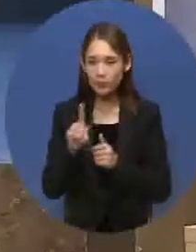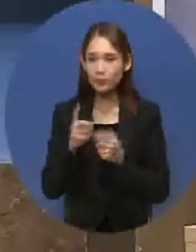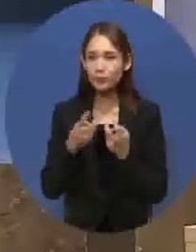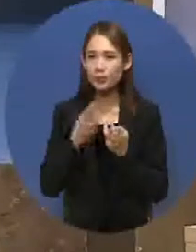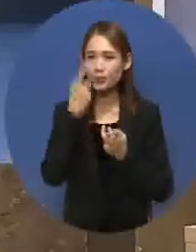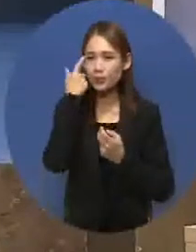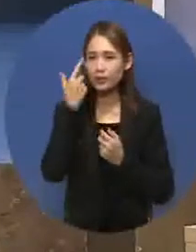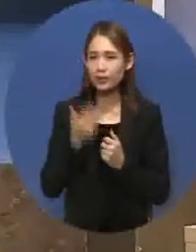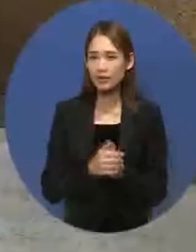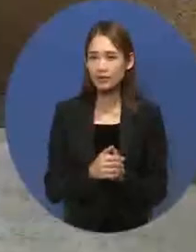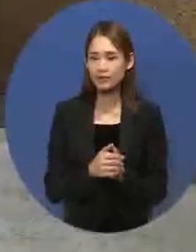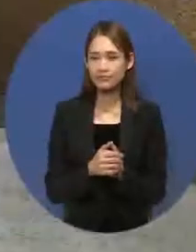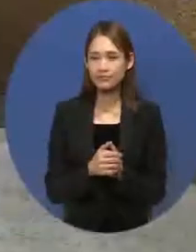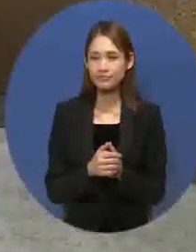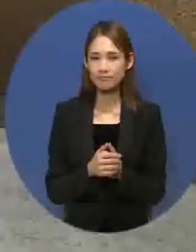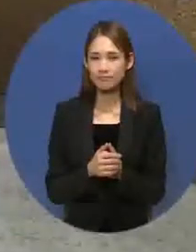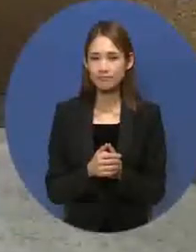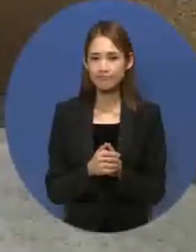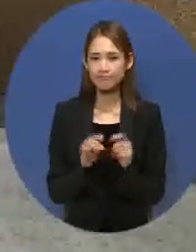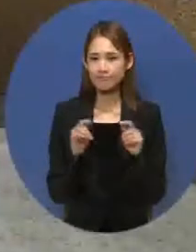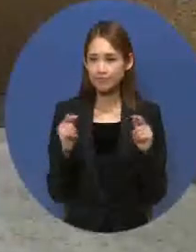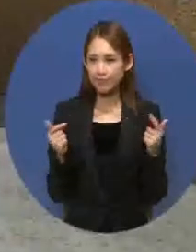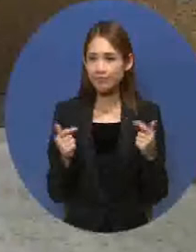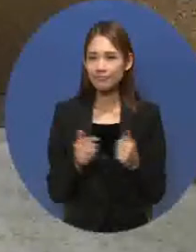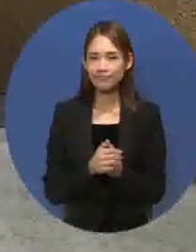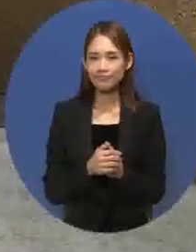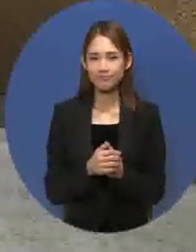이루어져 있는 건가요? 아닙니다. 그